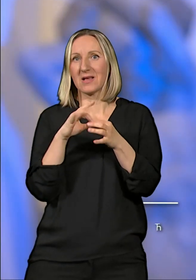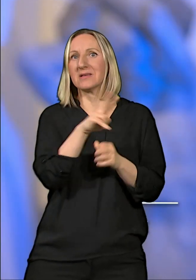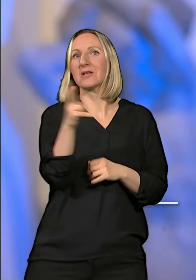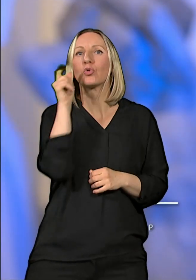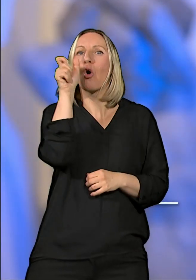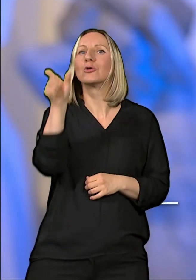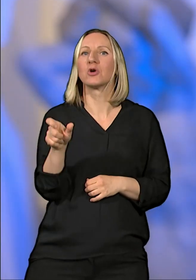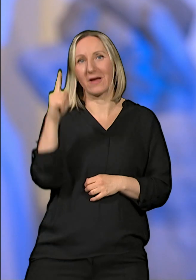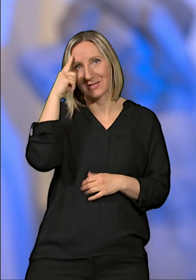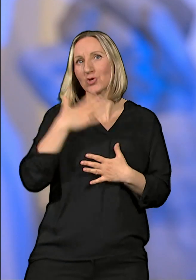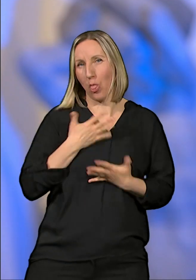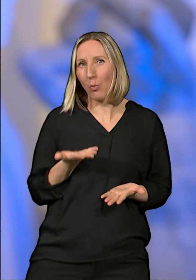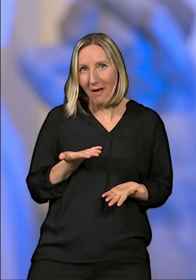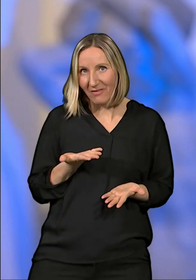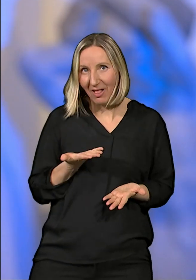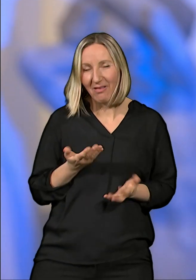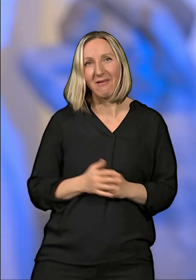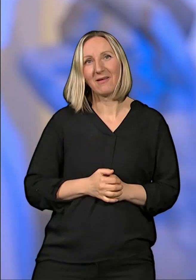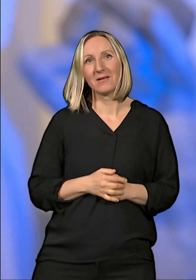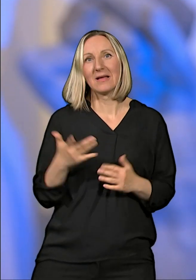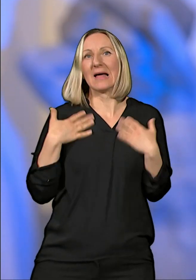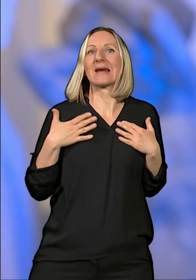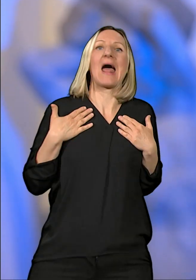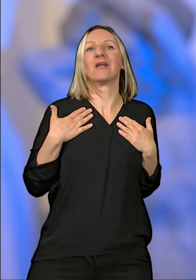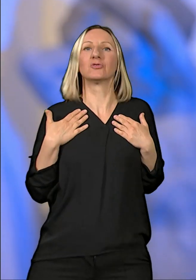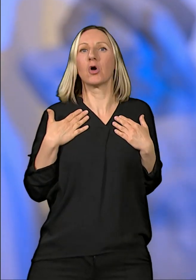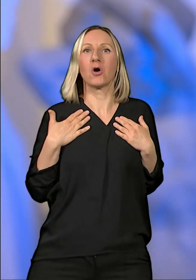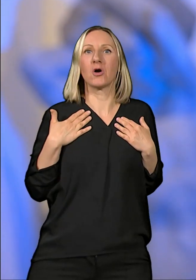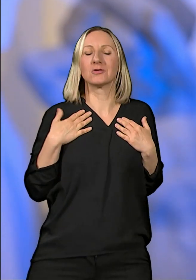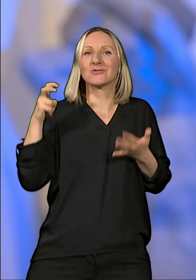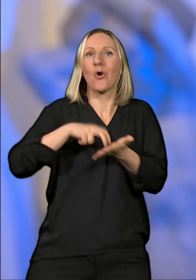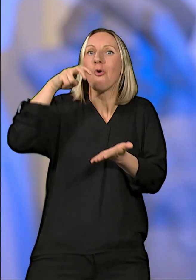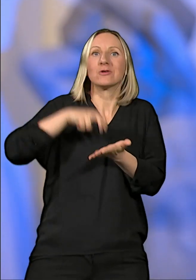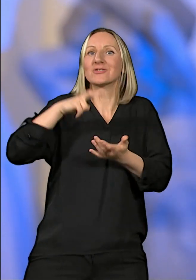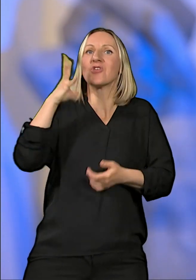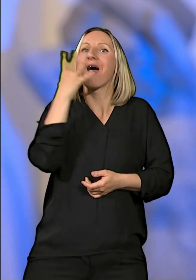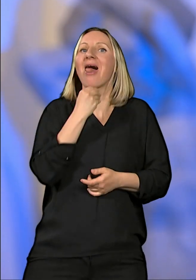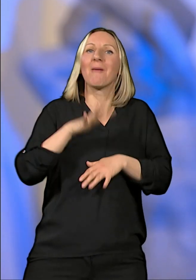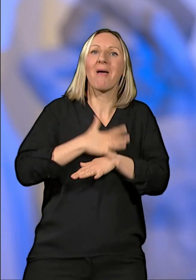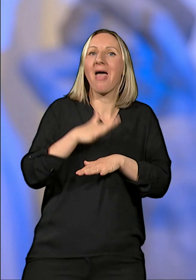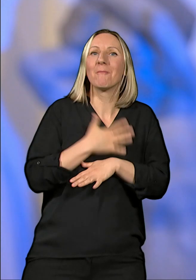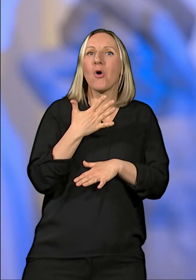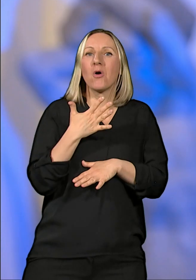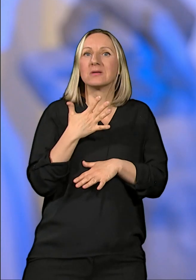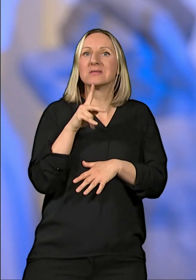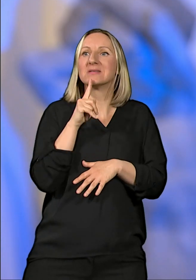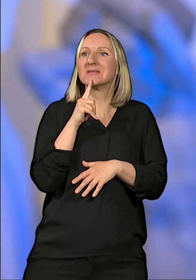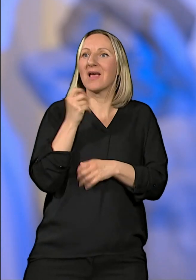čoveka, zapravo ljubav, jel? Ta radost, to ushićenje ili te lepe emocije koje izaziva voljeni